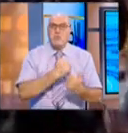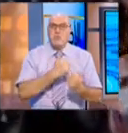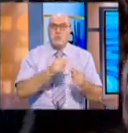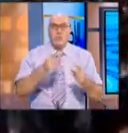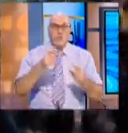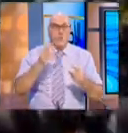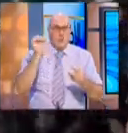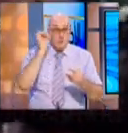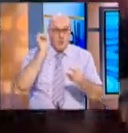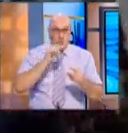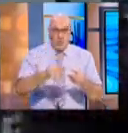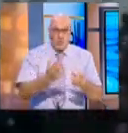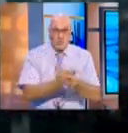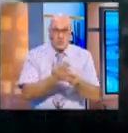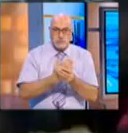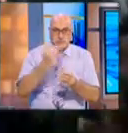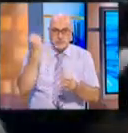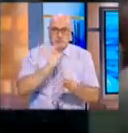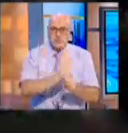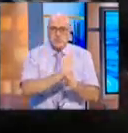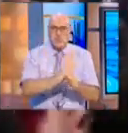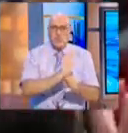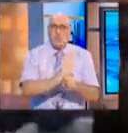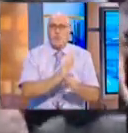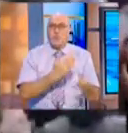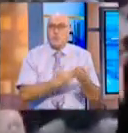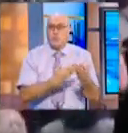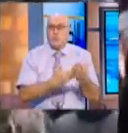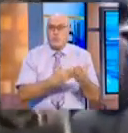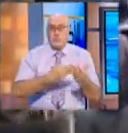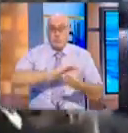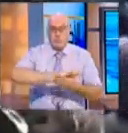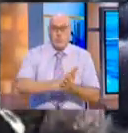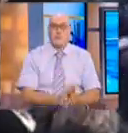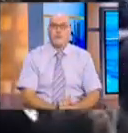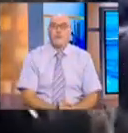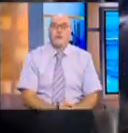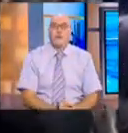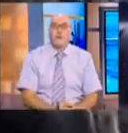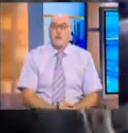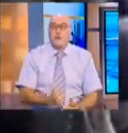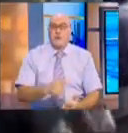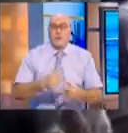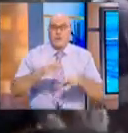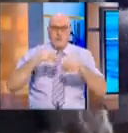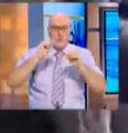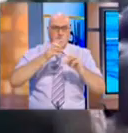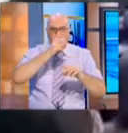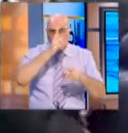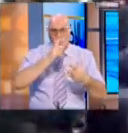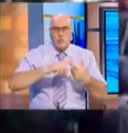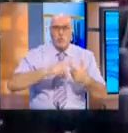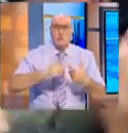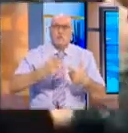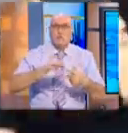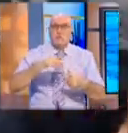توسعية، والصحراء الغربية شاهدة على جرمهم، غير أن انتهاك أعراض المهاجرات وامتهان كرامة